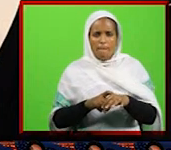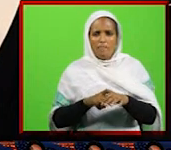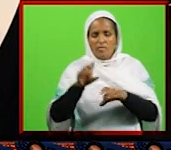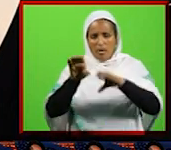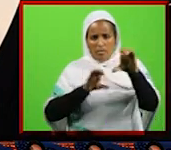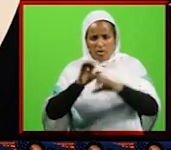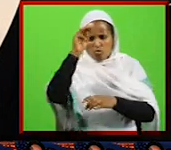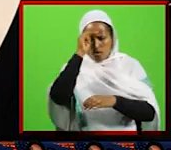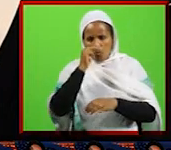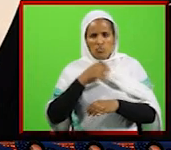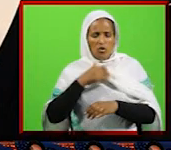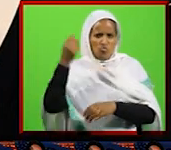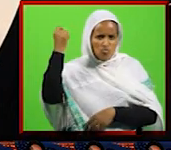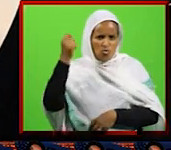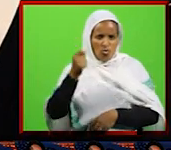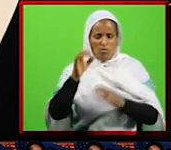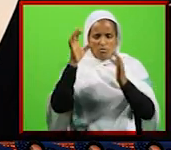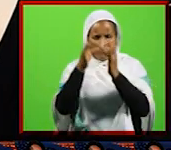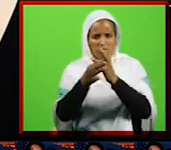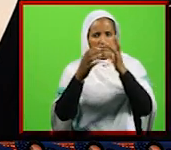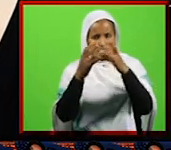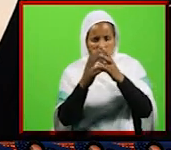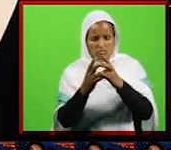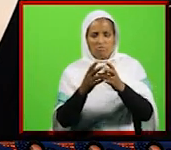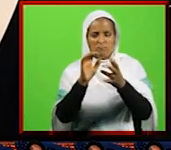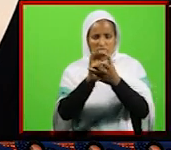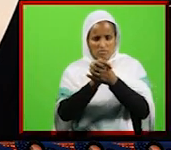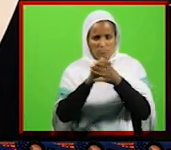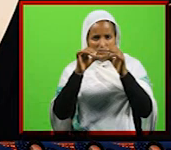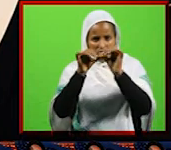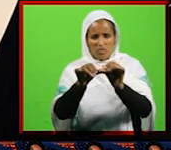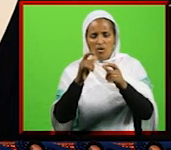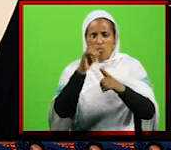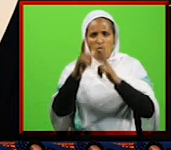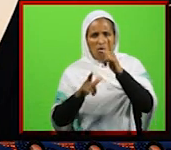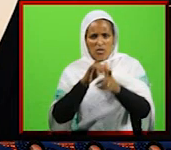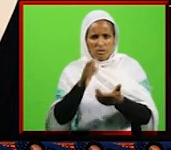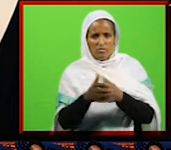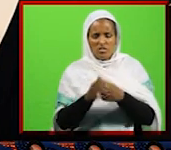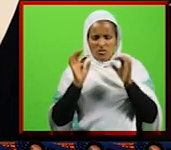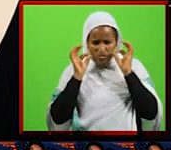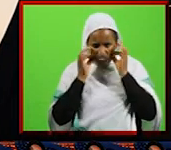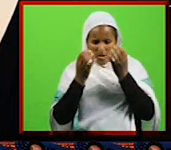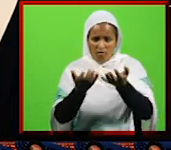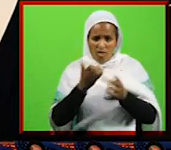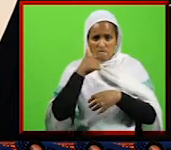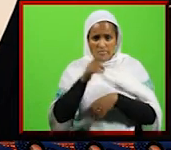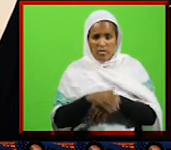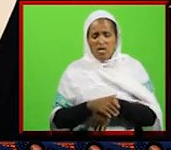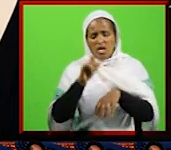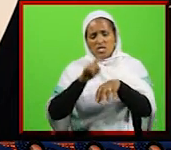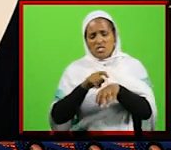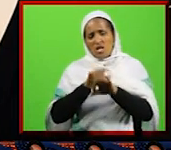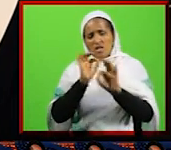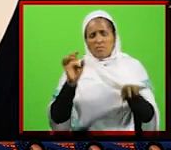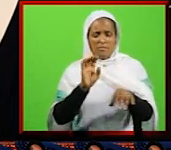የሚደረጉ ጥበቦች አሉ ድሮ ከትዳር የሚታነጽባቸው ዛሬ የኛም ቋንቋ አይደለችም ሽምግልና ፈልገን ሲባል አይ ጊዜ የለኝም